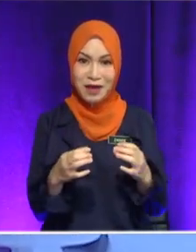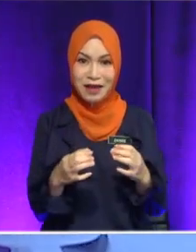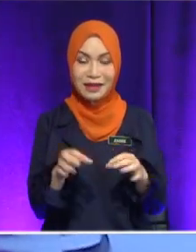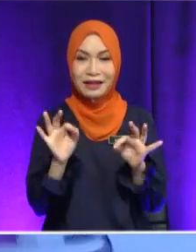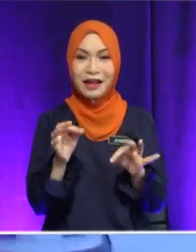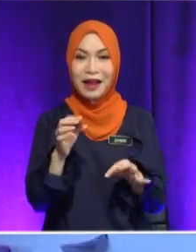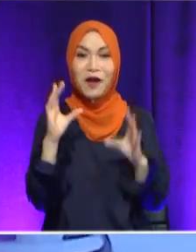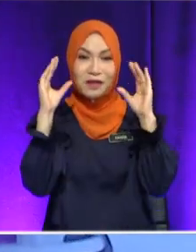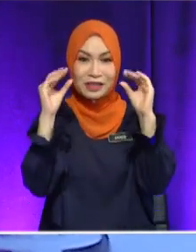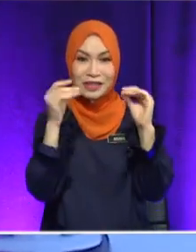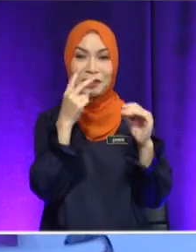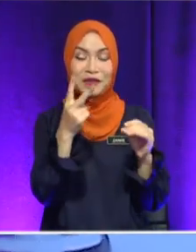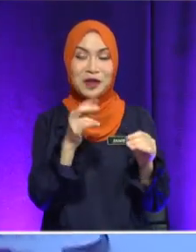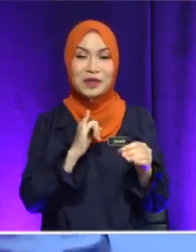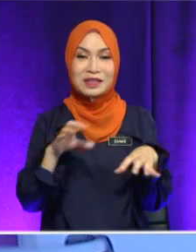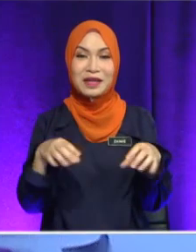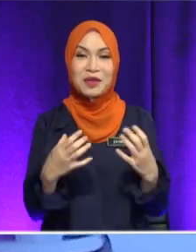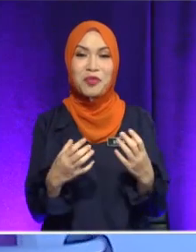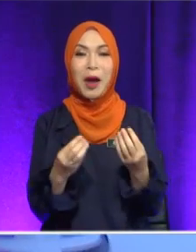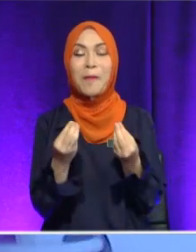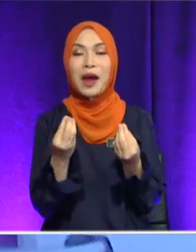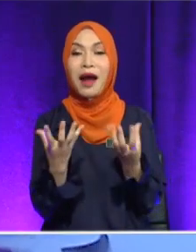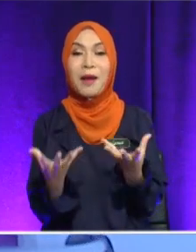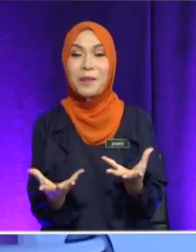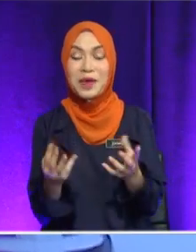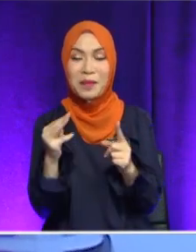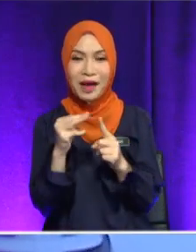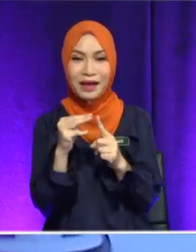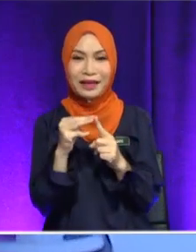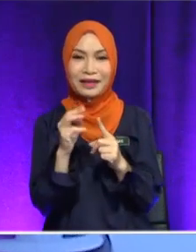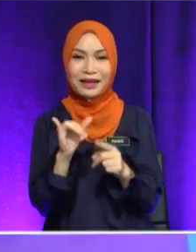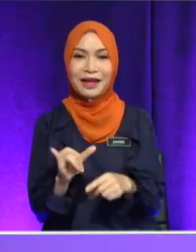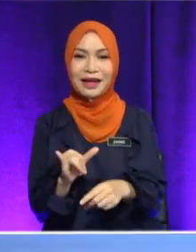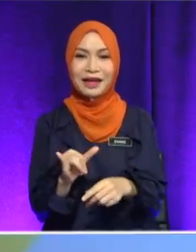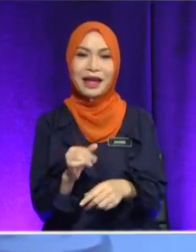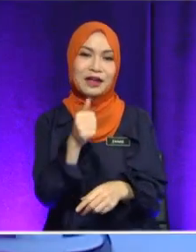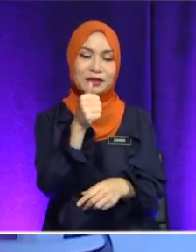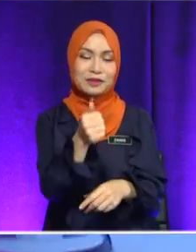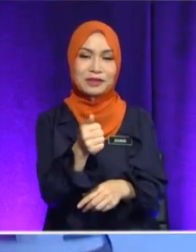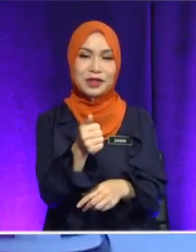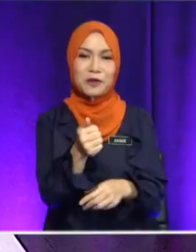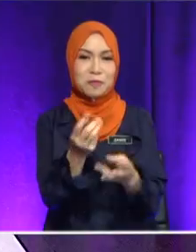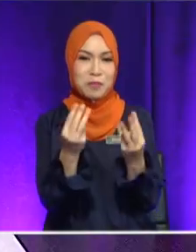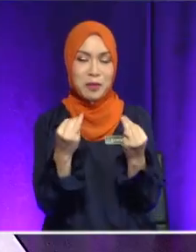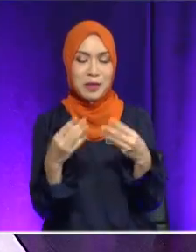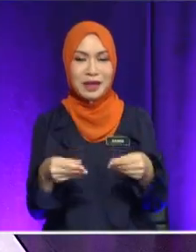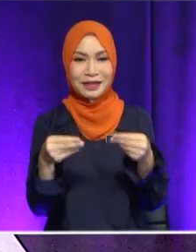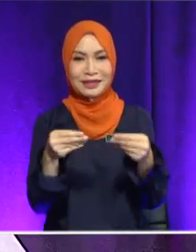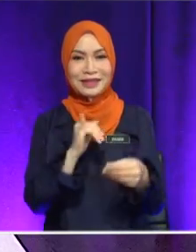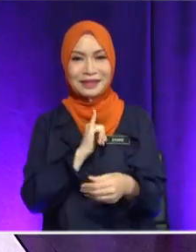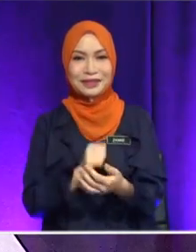gua tengok macam ikan berapa lagi matahari kayak saya tadi lukisannya ialah 4 kalau Siap dengan bingkai pujiku Oke kalau Mira